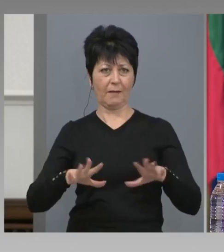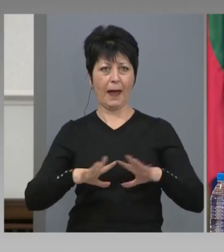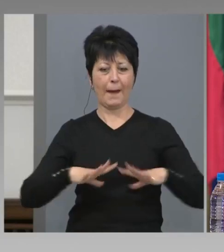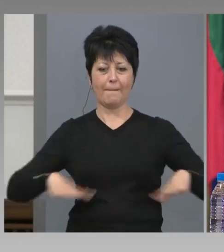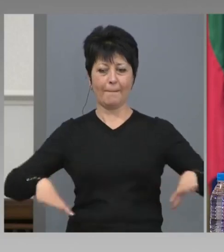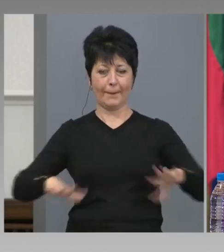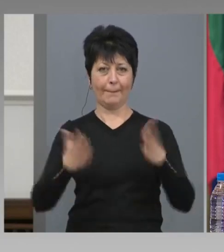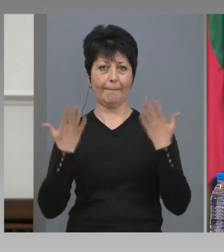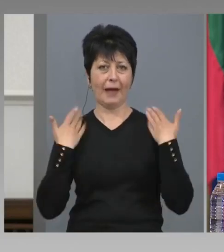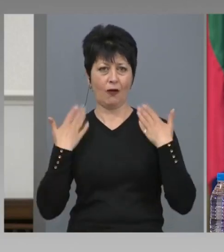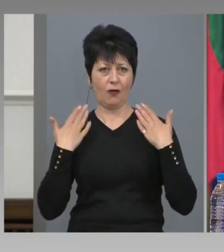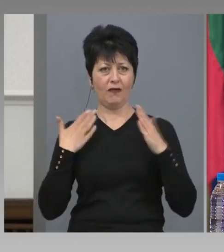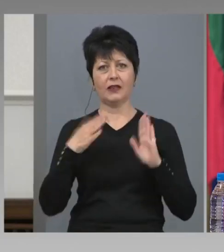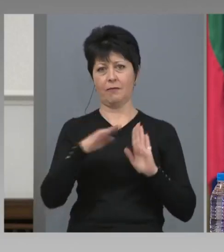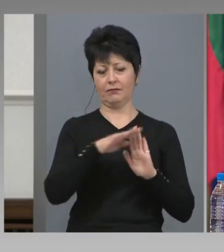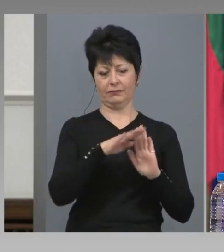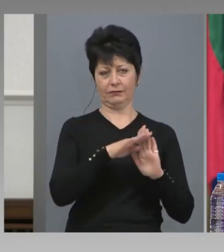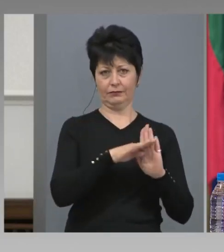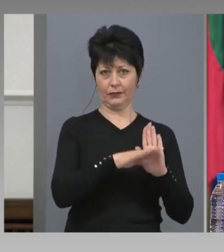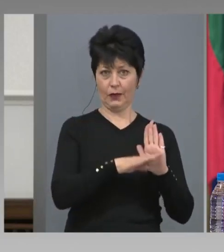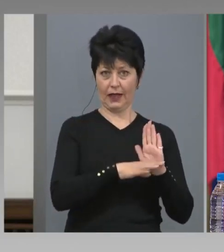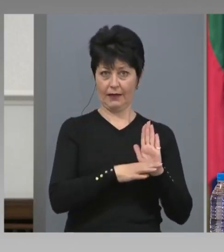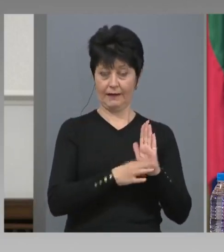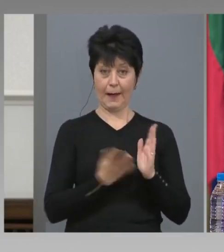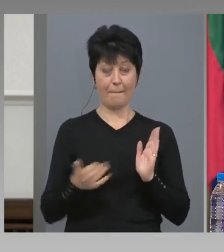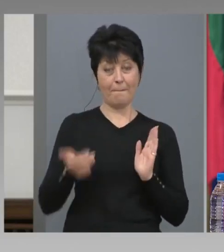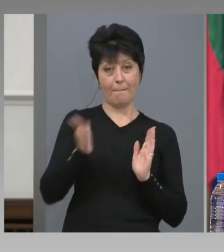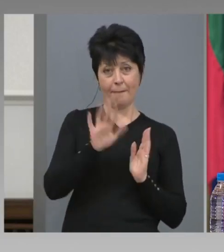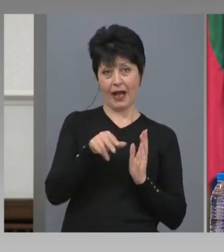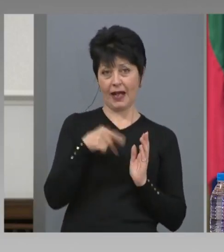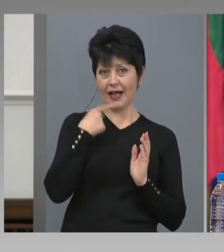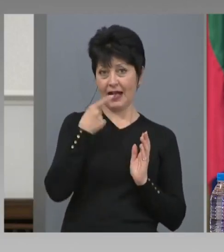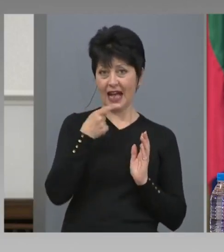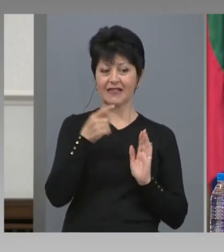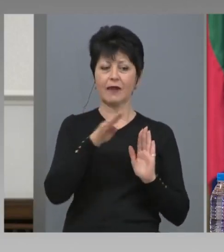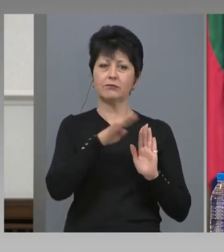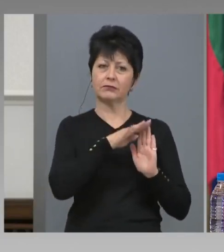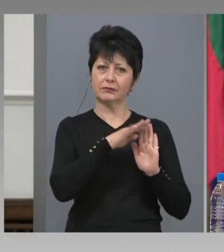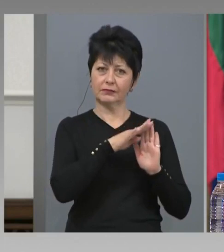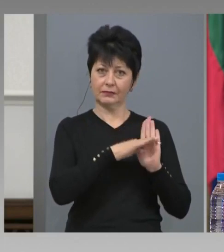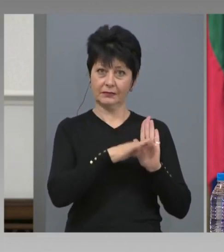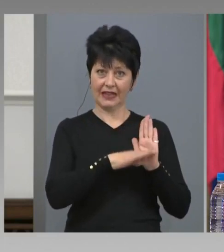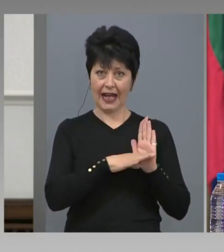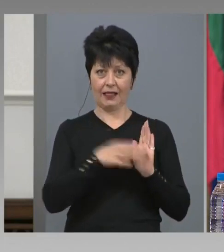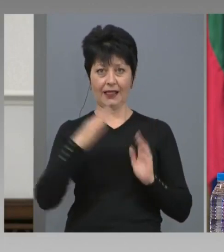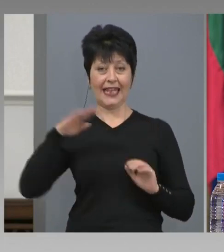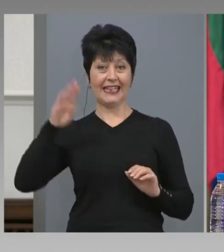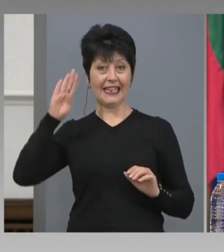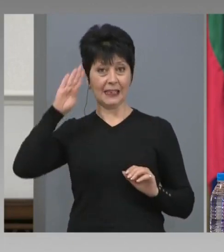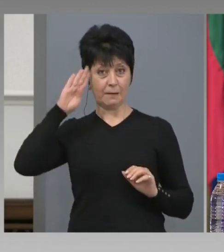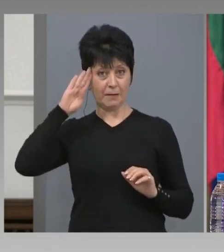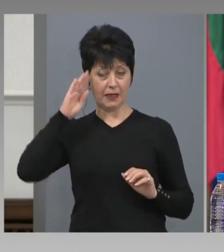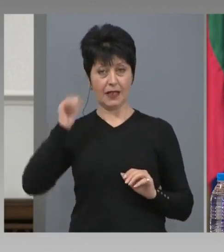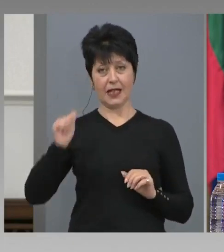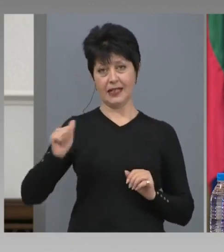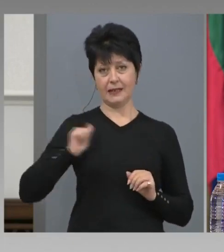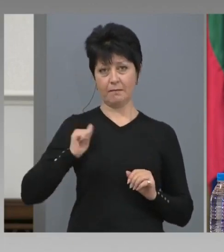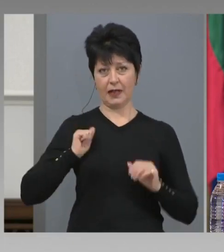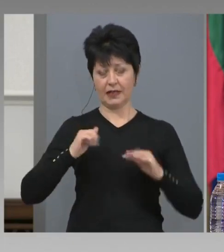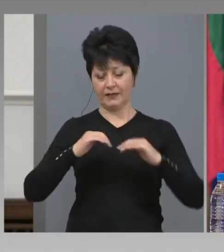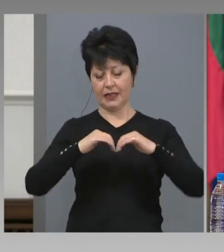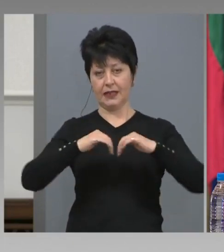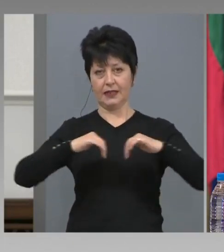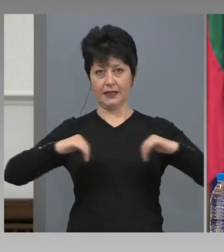ред. И пак казвам, при определен ред и дисциплина. И спазване на дистанцията